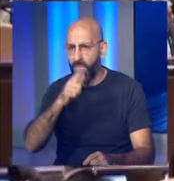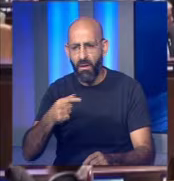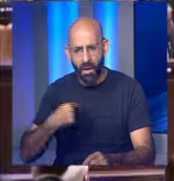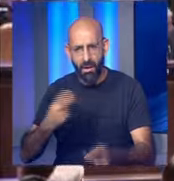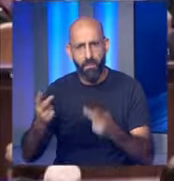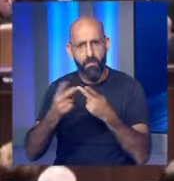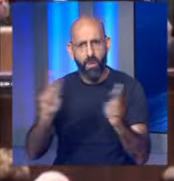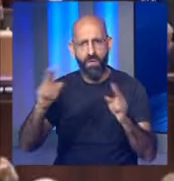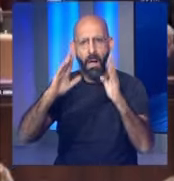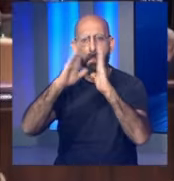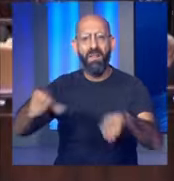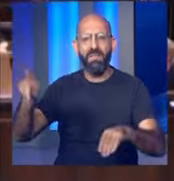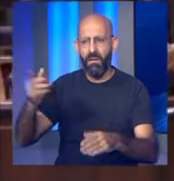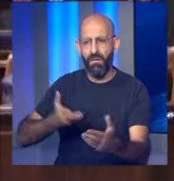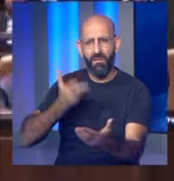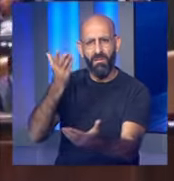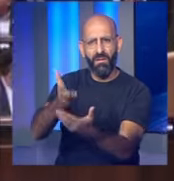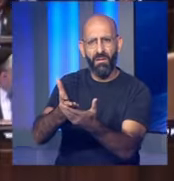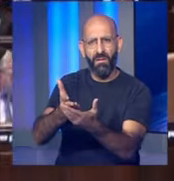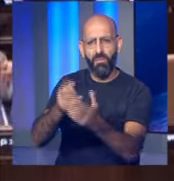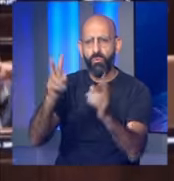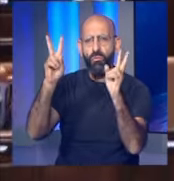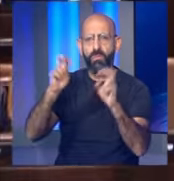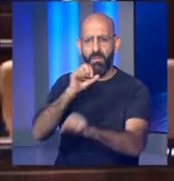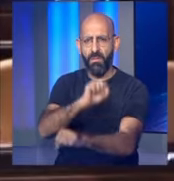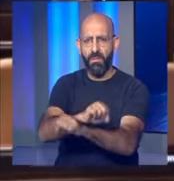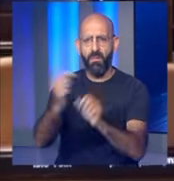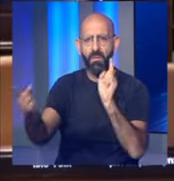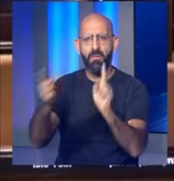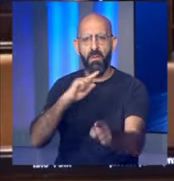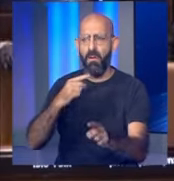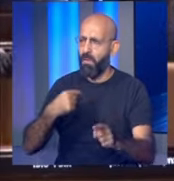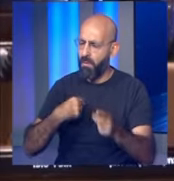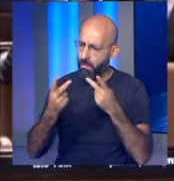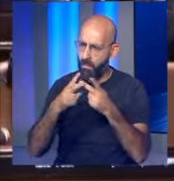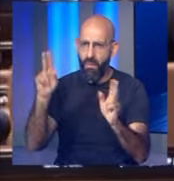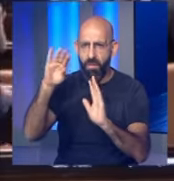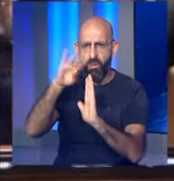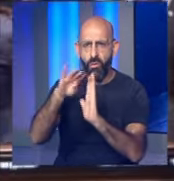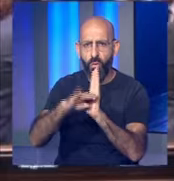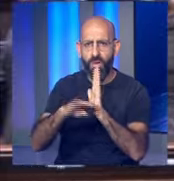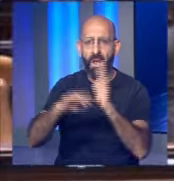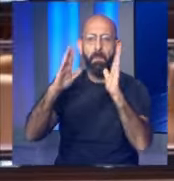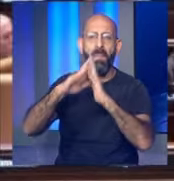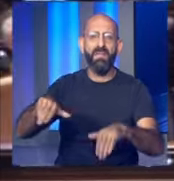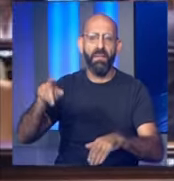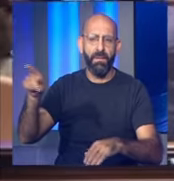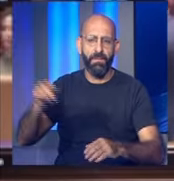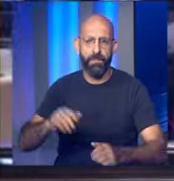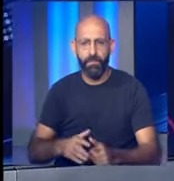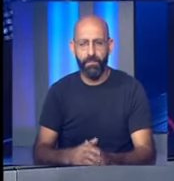جهة ثانية، بثت الأسوشيتد بريس أن نتنياهو قد يقبل بالاقتراح المصري في شأن صفقة